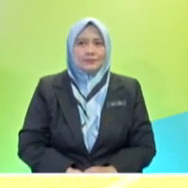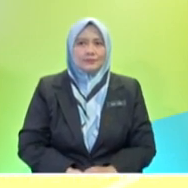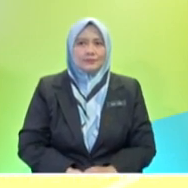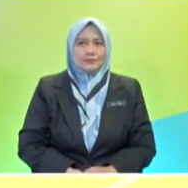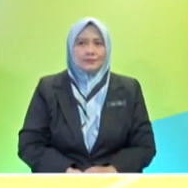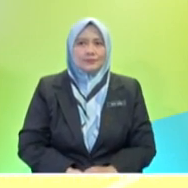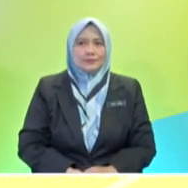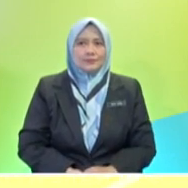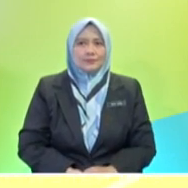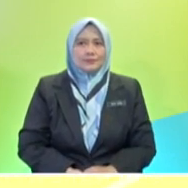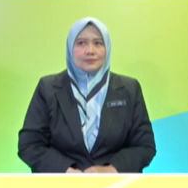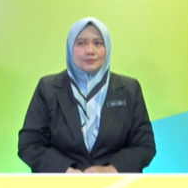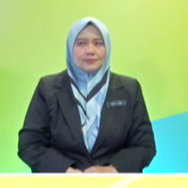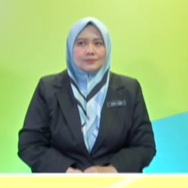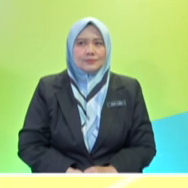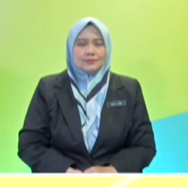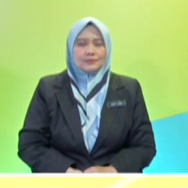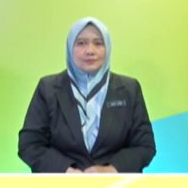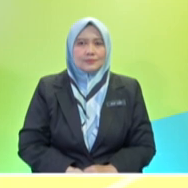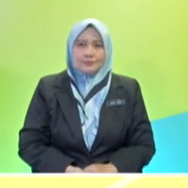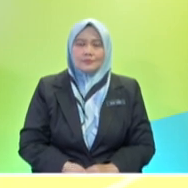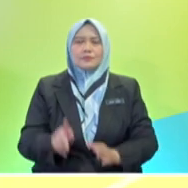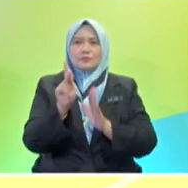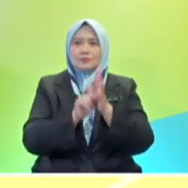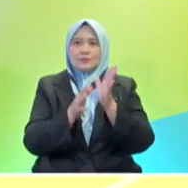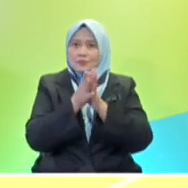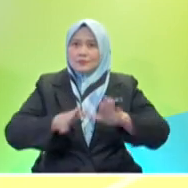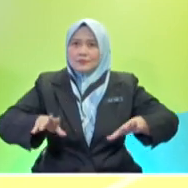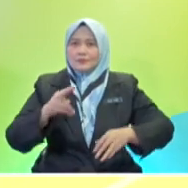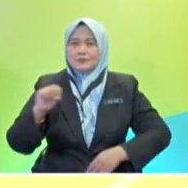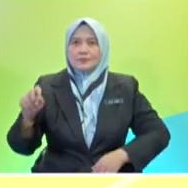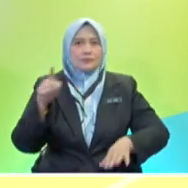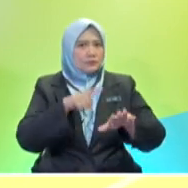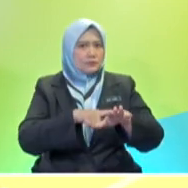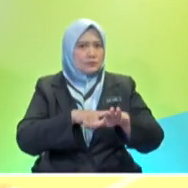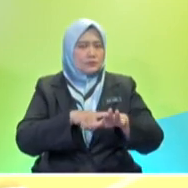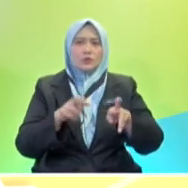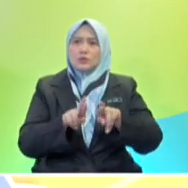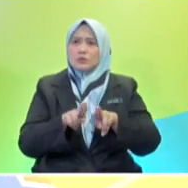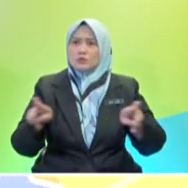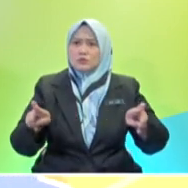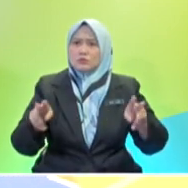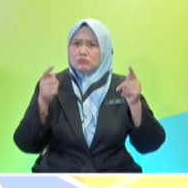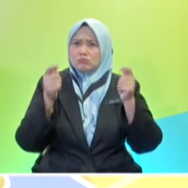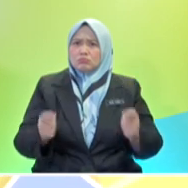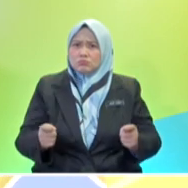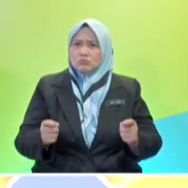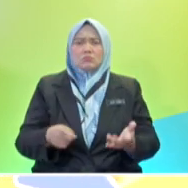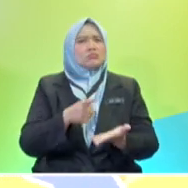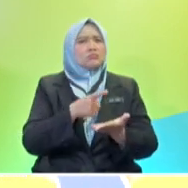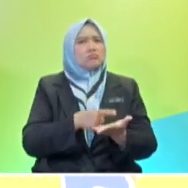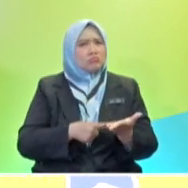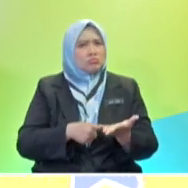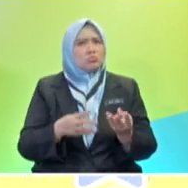Di mana lagi ya Dayan? Ruang tamu. Ya, ruang tamu. Apa yang kita nak kena jaga Dayan di ruang tamu?